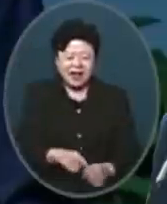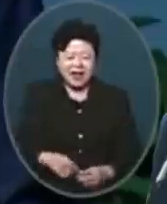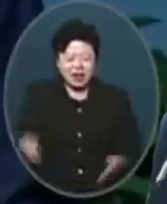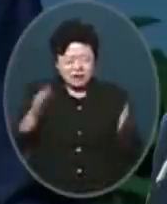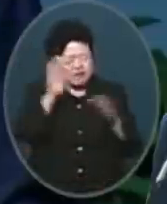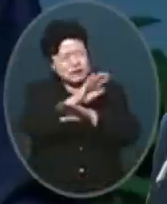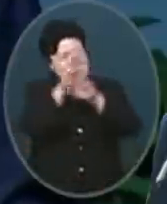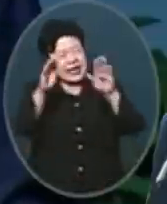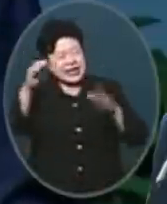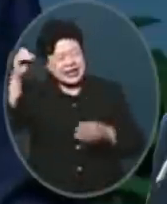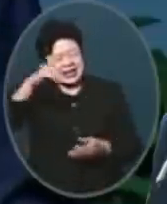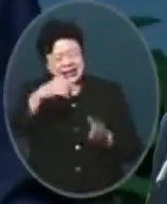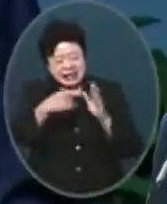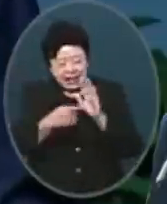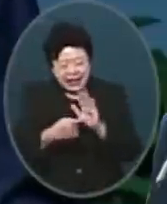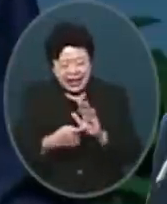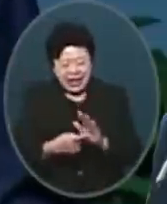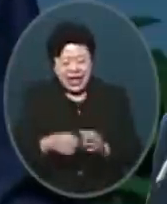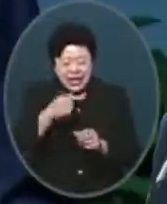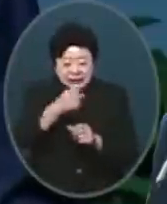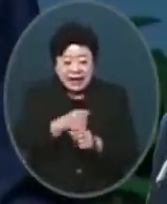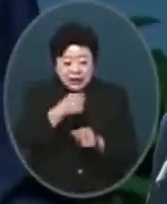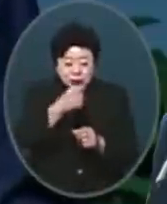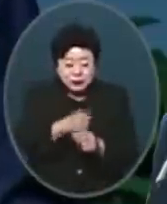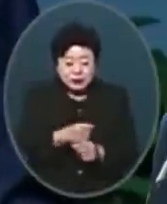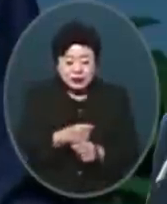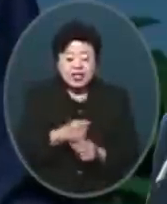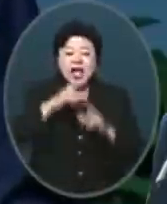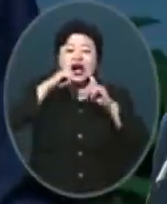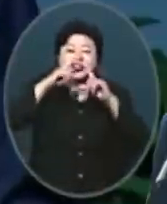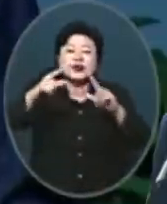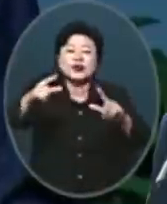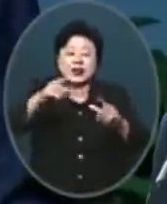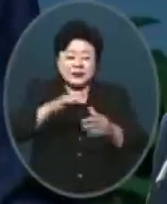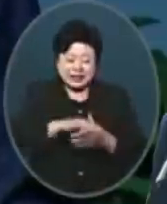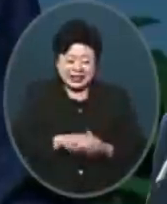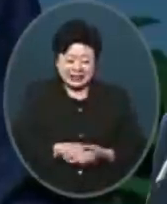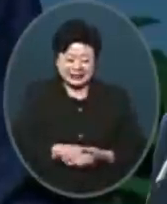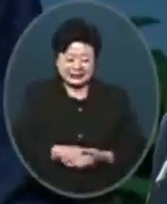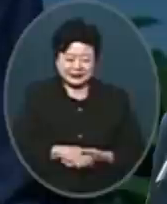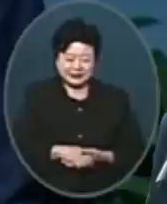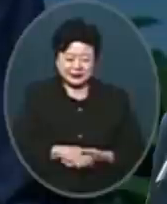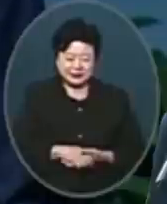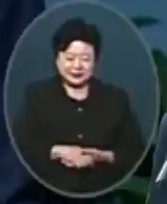궁창이 나타나라. 창조적인 선언을 하는 것인데